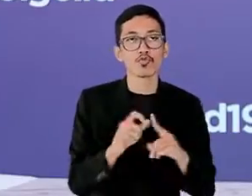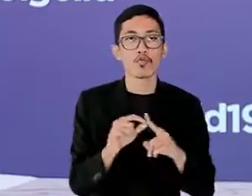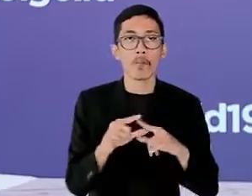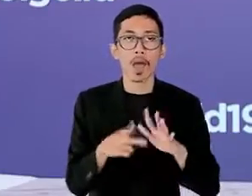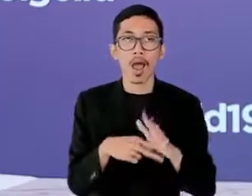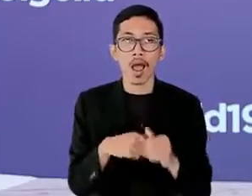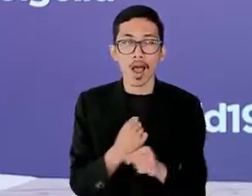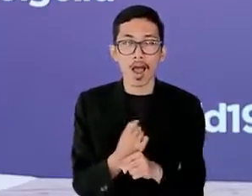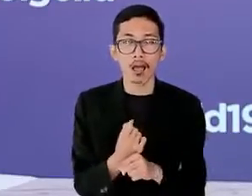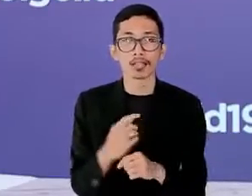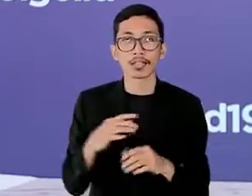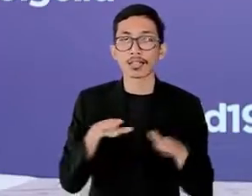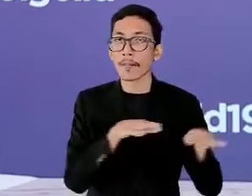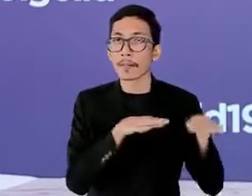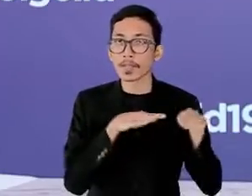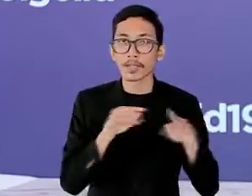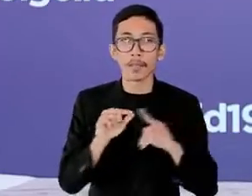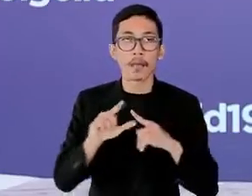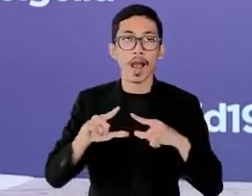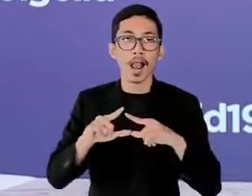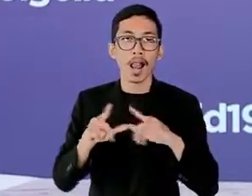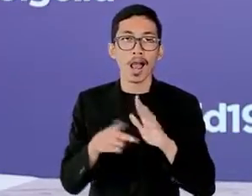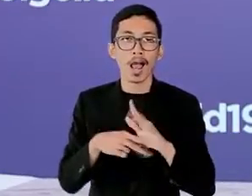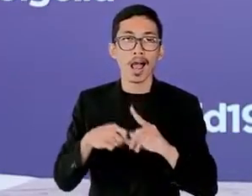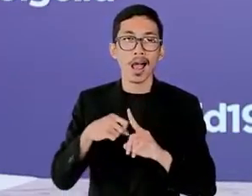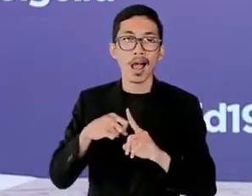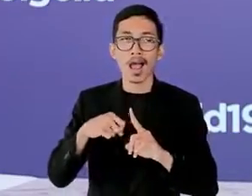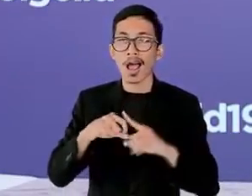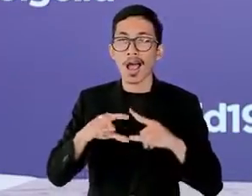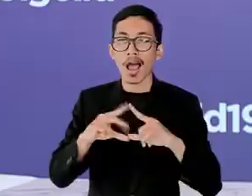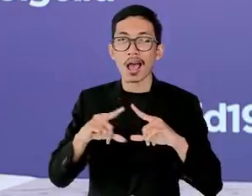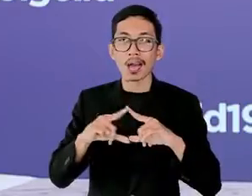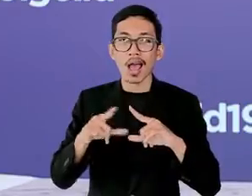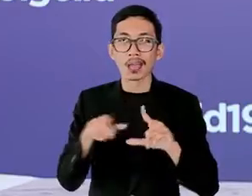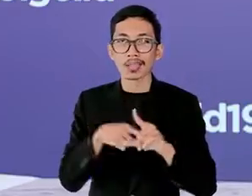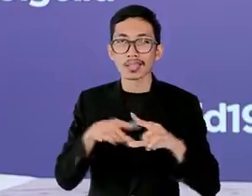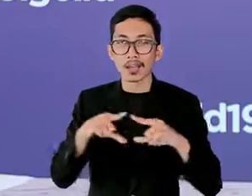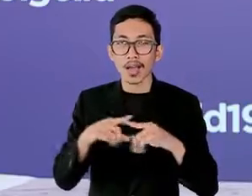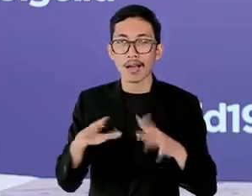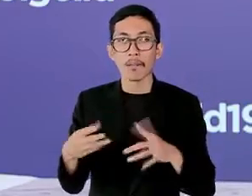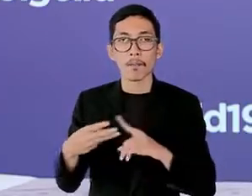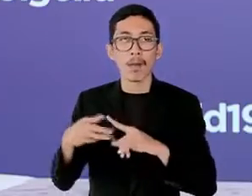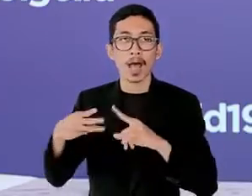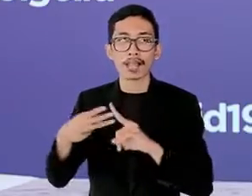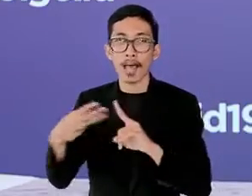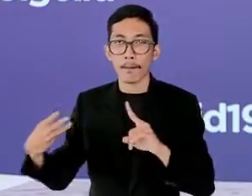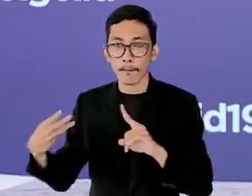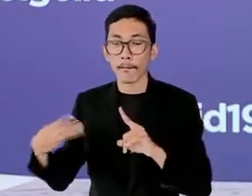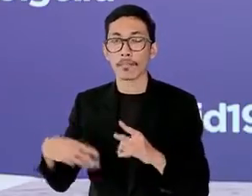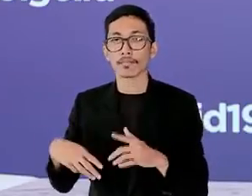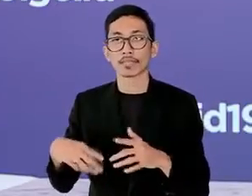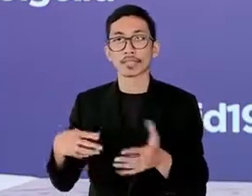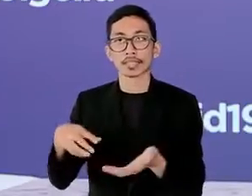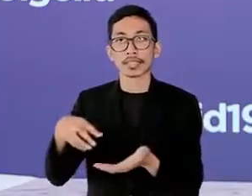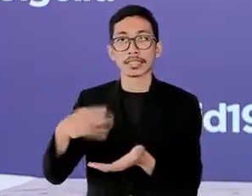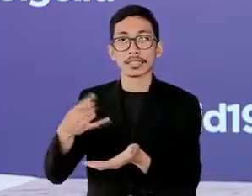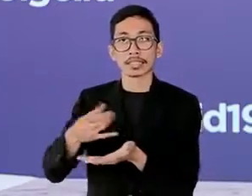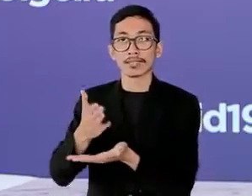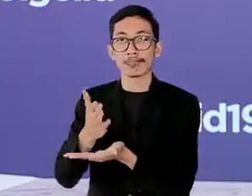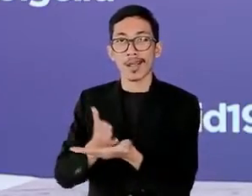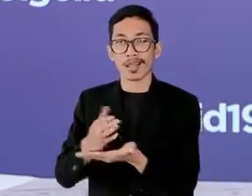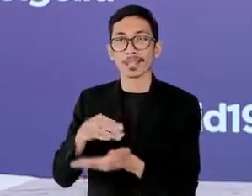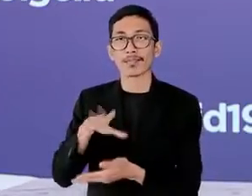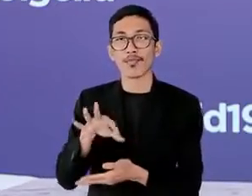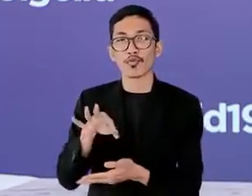Kota Palangkaraya dan Kota Batam dengan kapasitas 50% dari jam